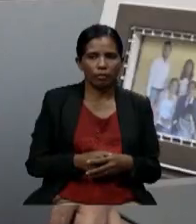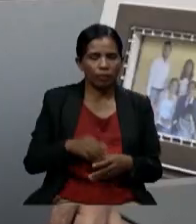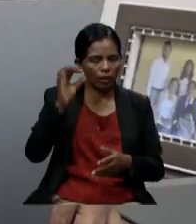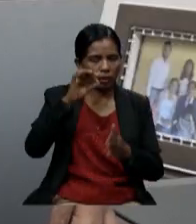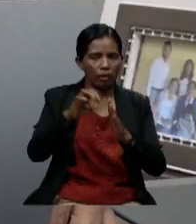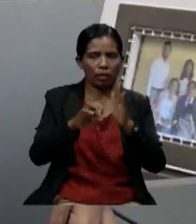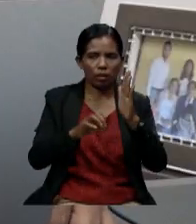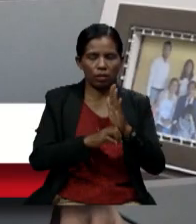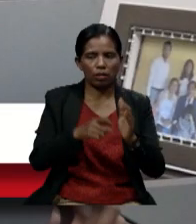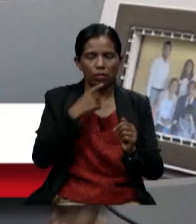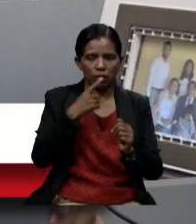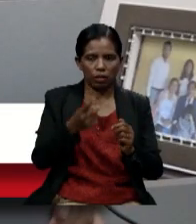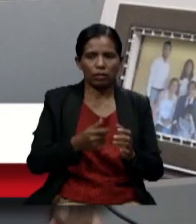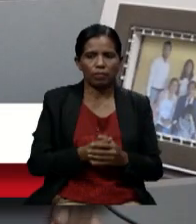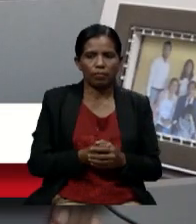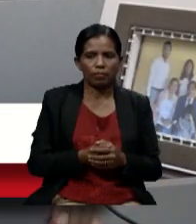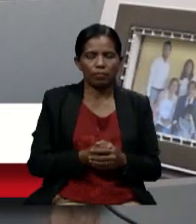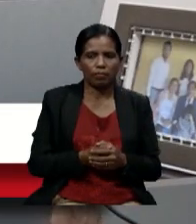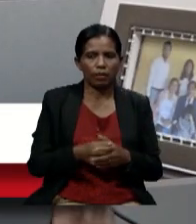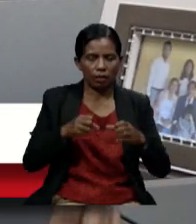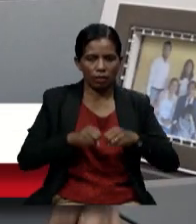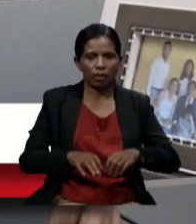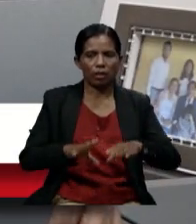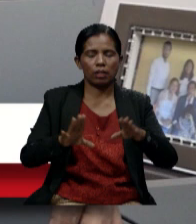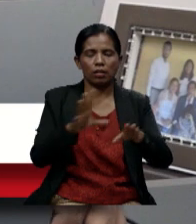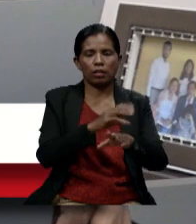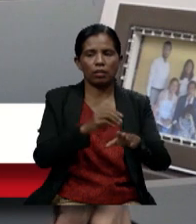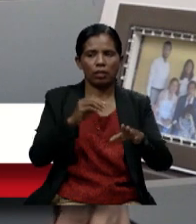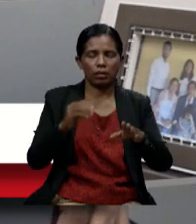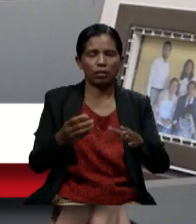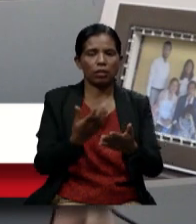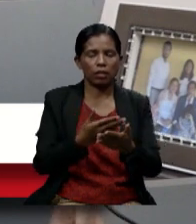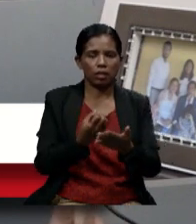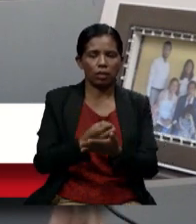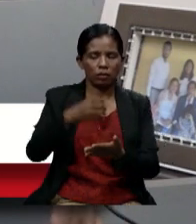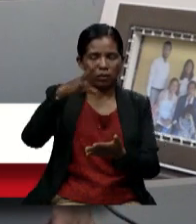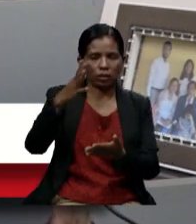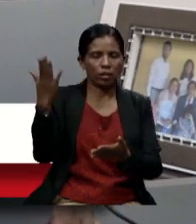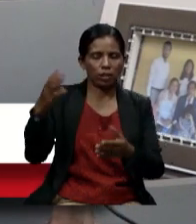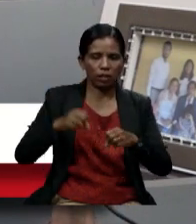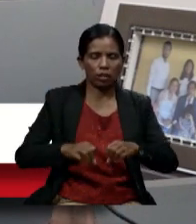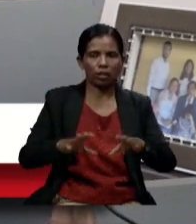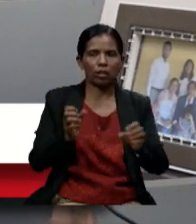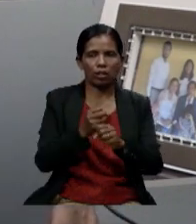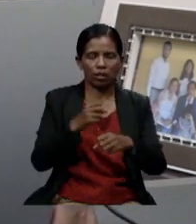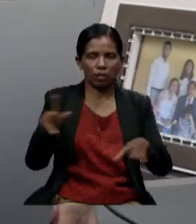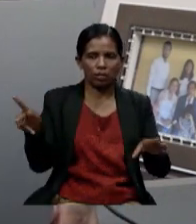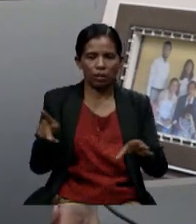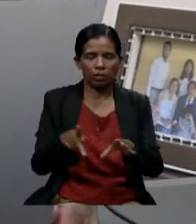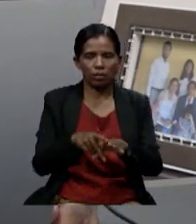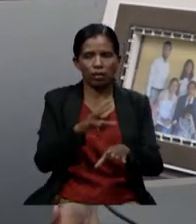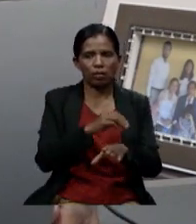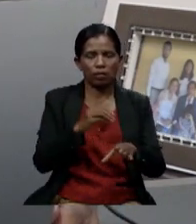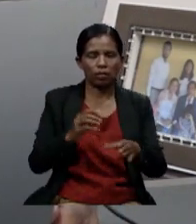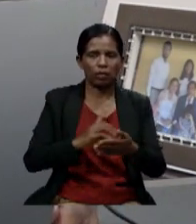Ambiente considera tasi, o recurso sira tasi, no tasi ibu sira halo parte ba conceito fun